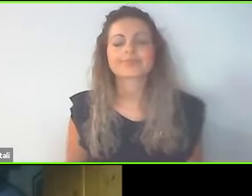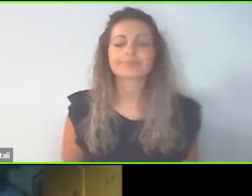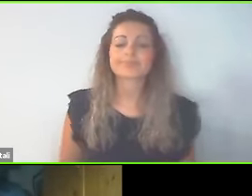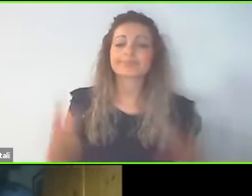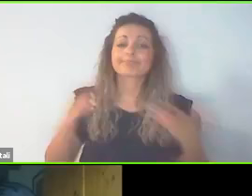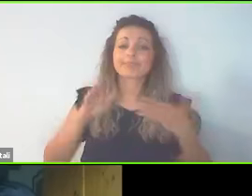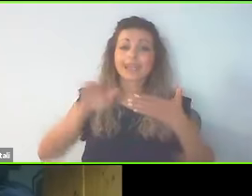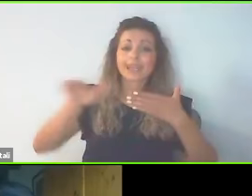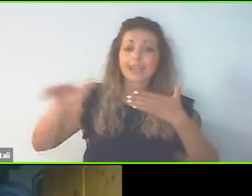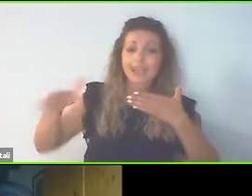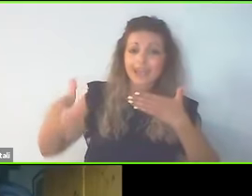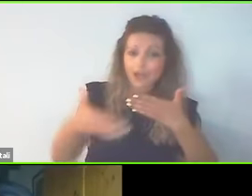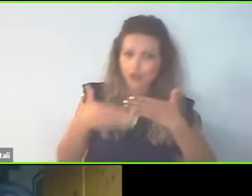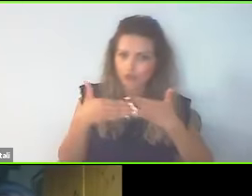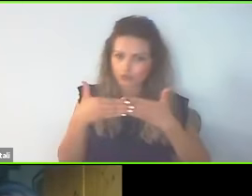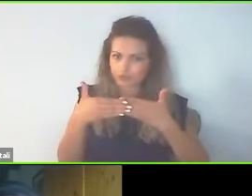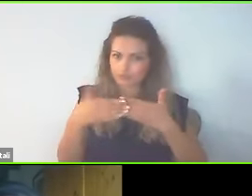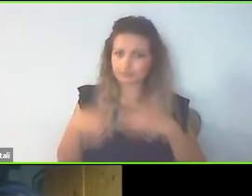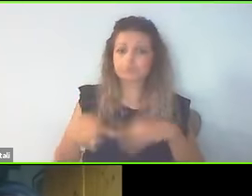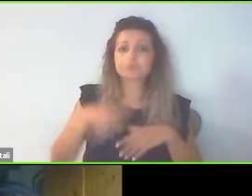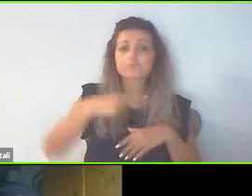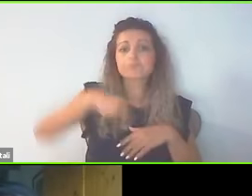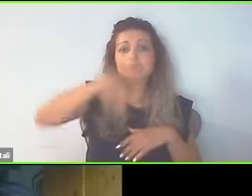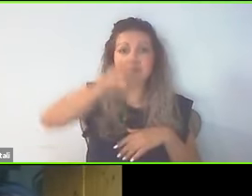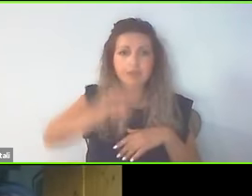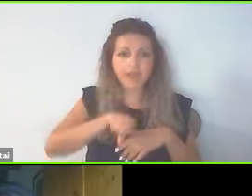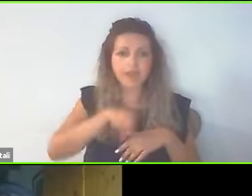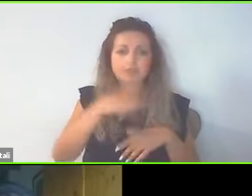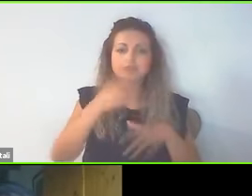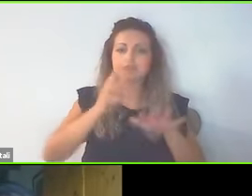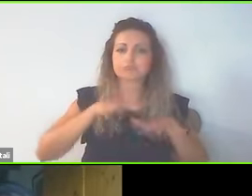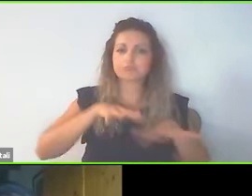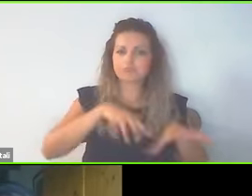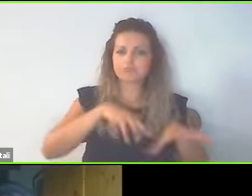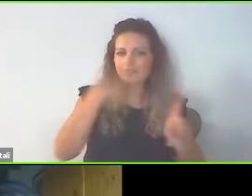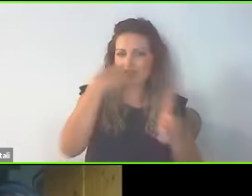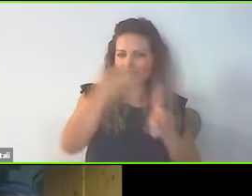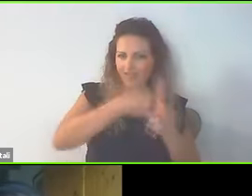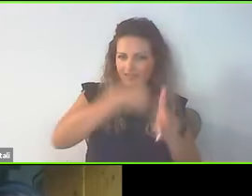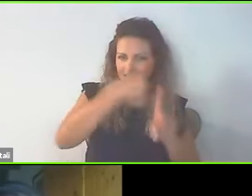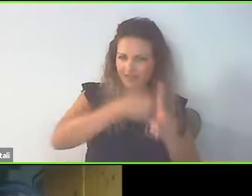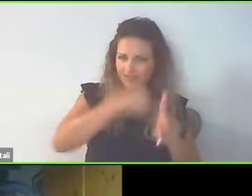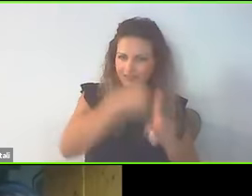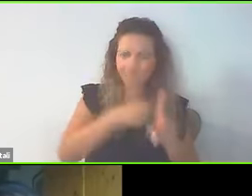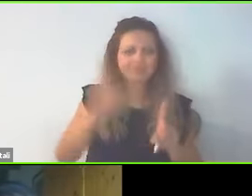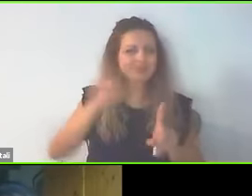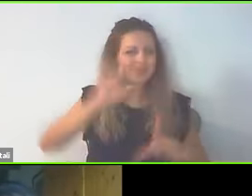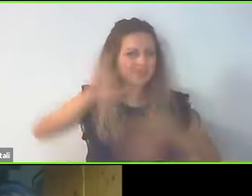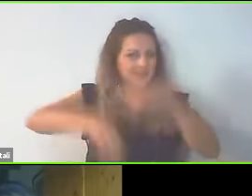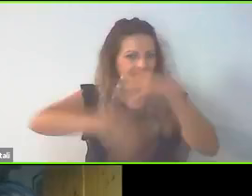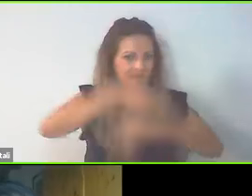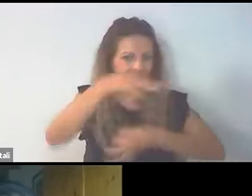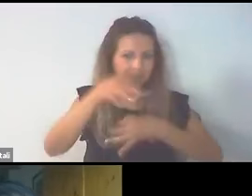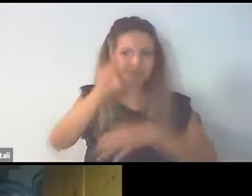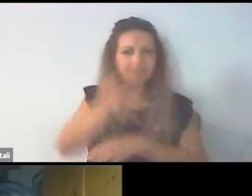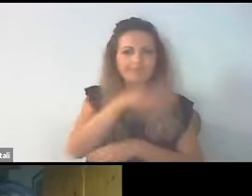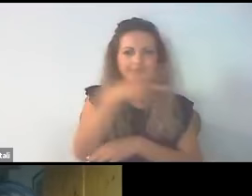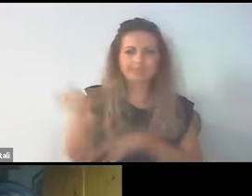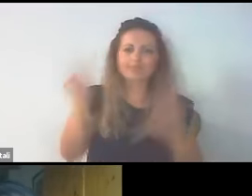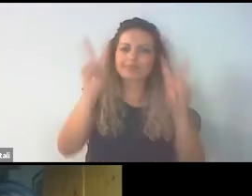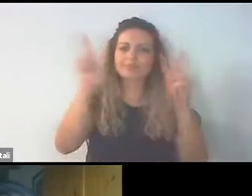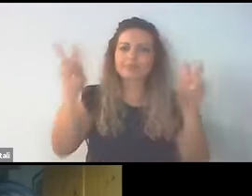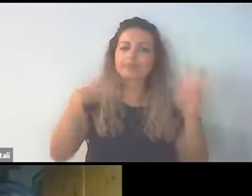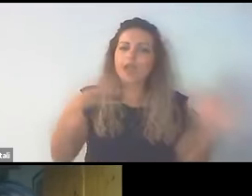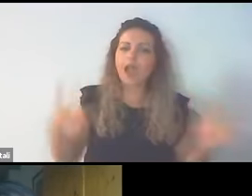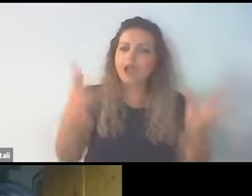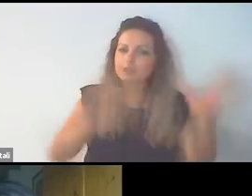Κλείνοντας, στην συγκεκριμένη εκστρατεία που αναφέρθηκε μόνο και στη συνέχεια, με το hashtag Let's Talk About Kids, μπορείτε να δείτε και